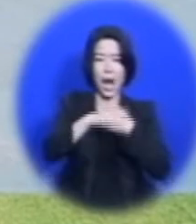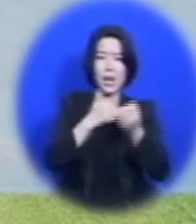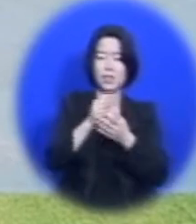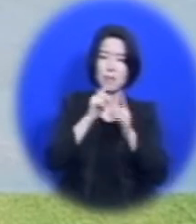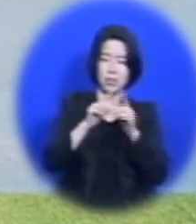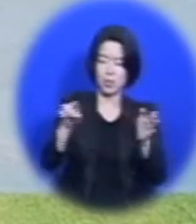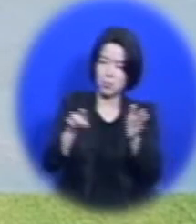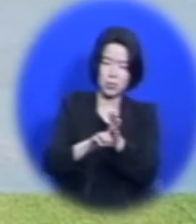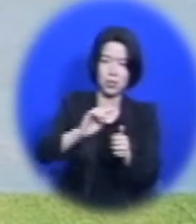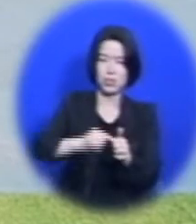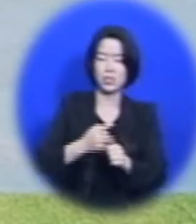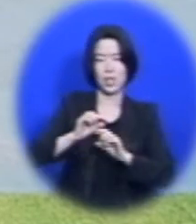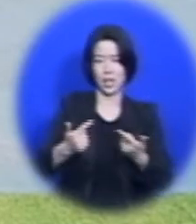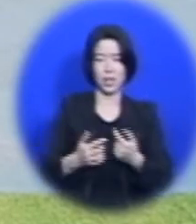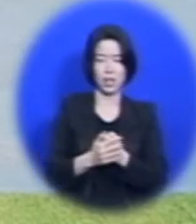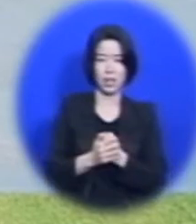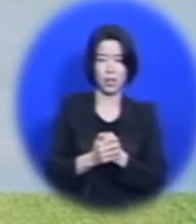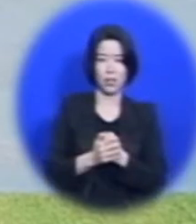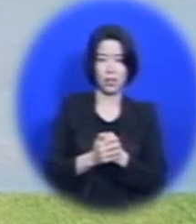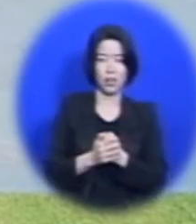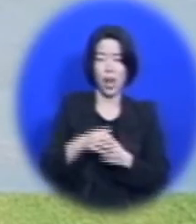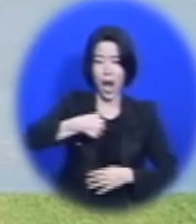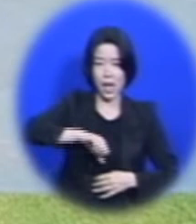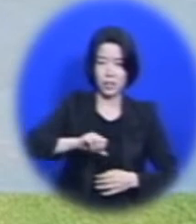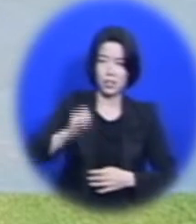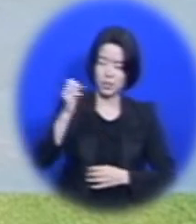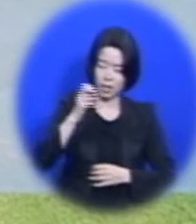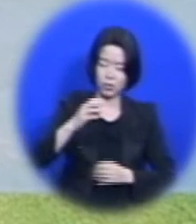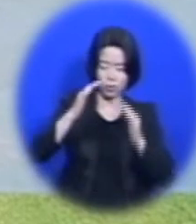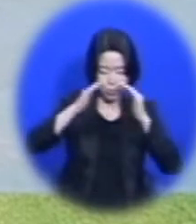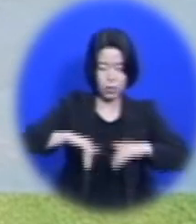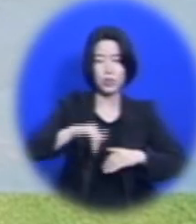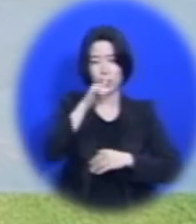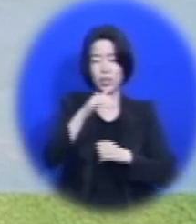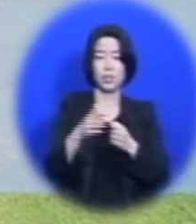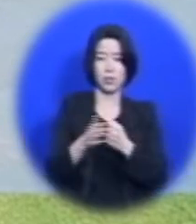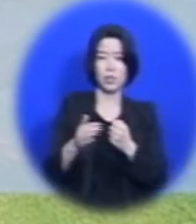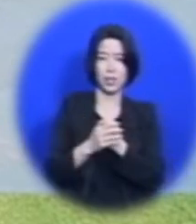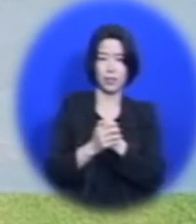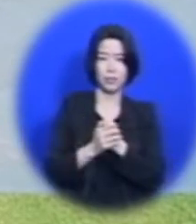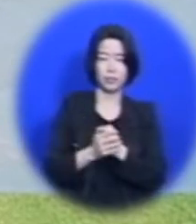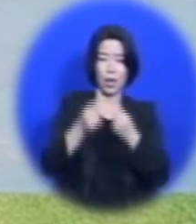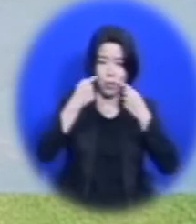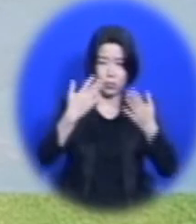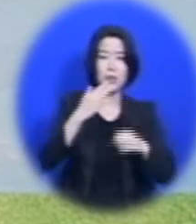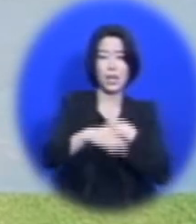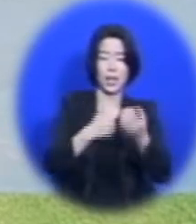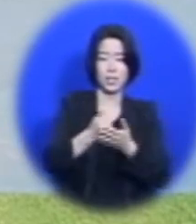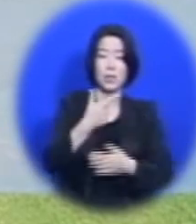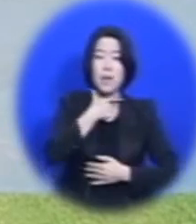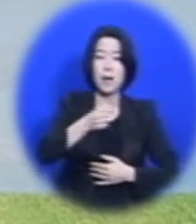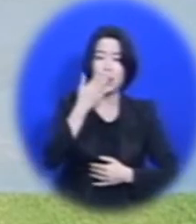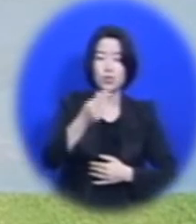말씀이 믿어지지 않는 거예요. 아들이 자꾸만 무너지고 있기 때문에. 분명히 하나님이 바랄 수